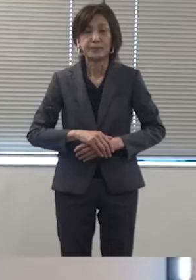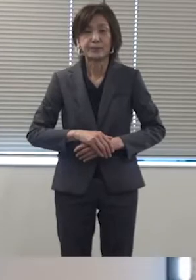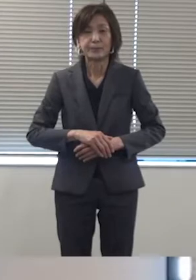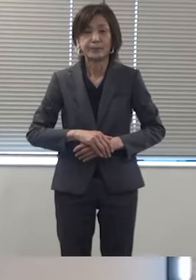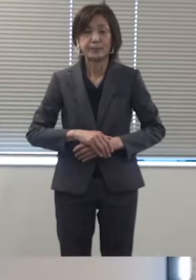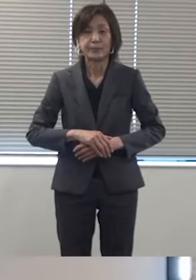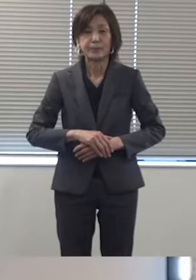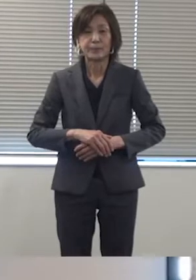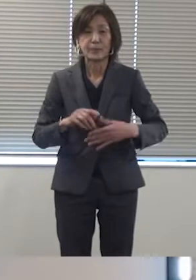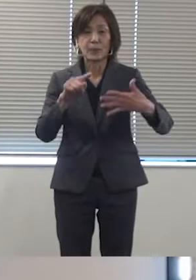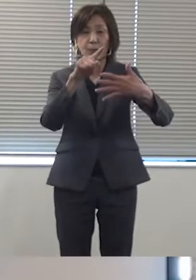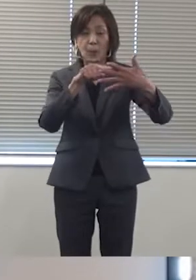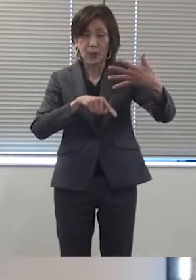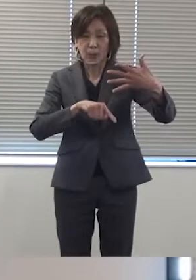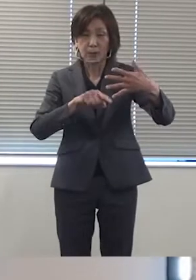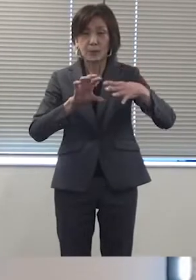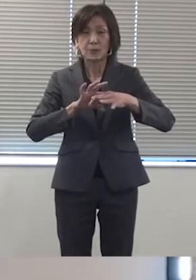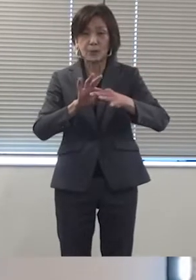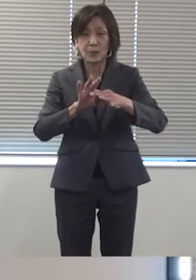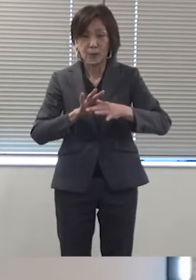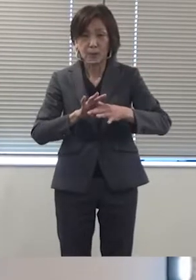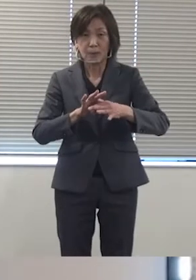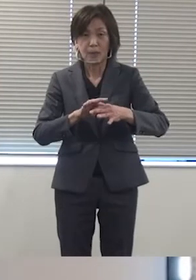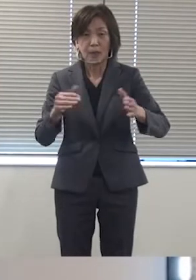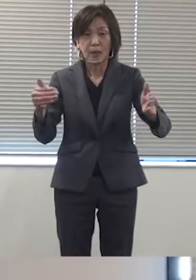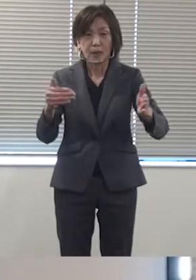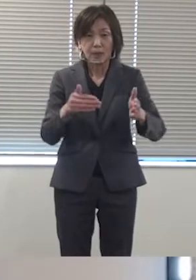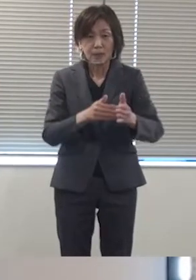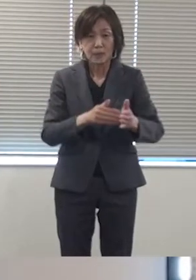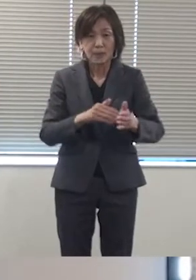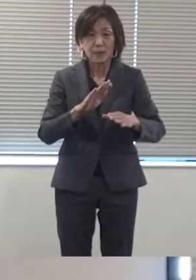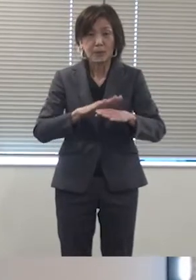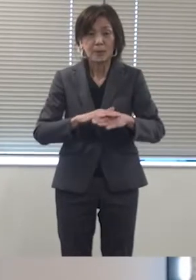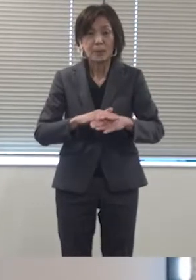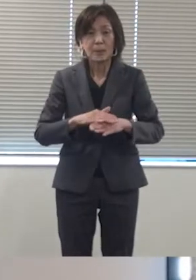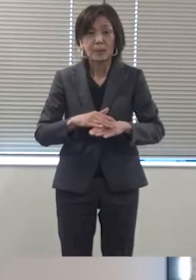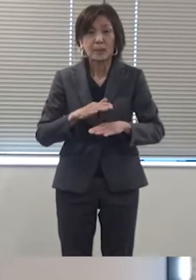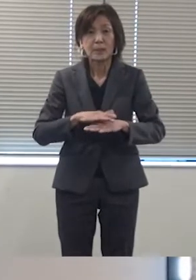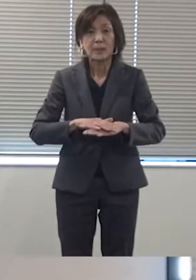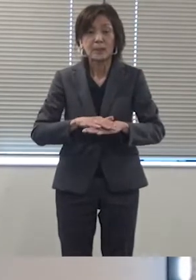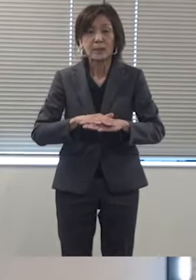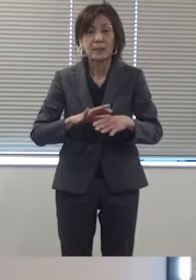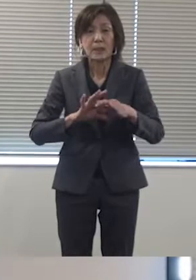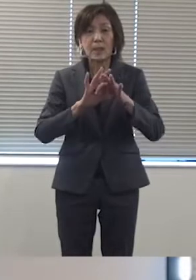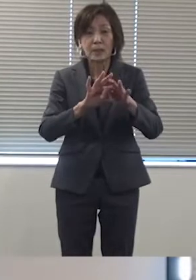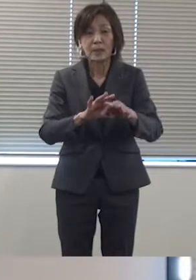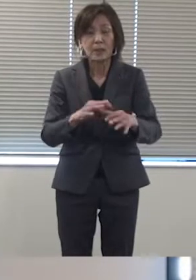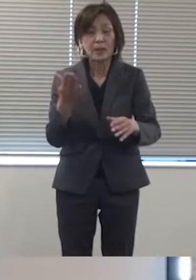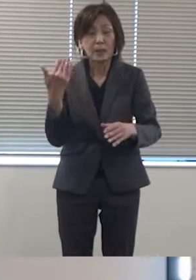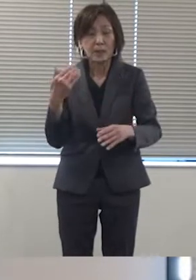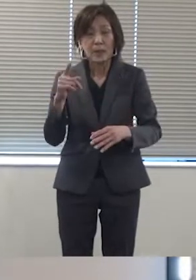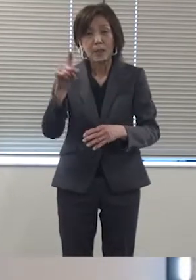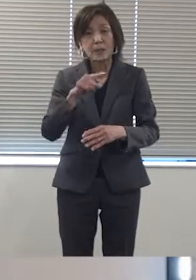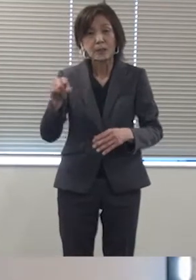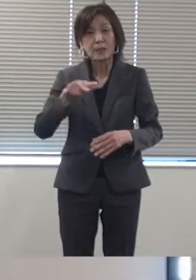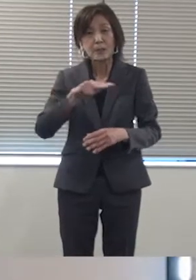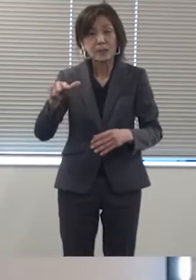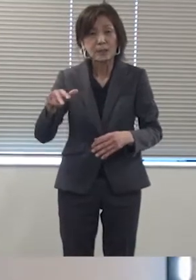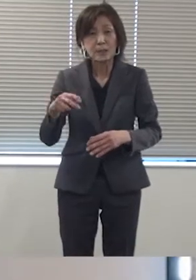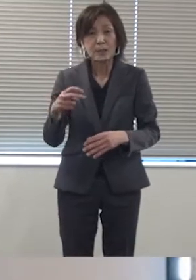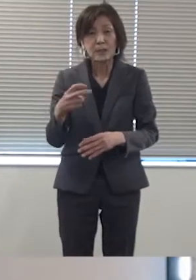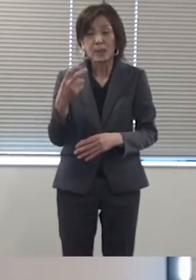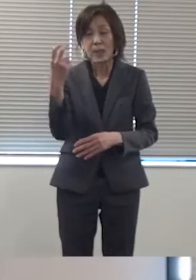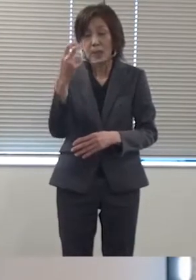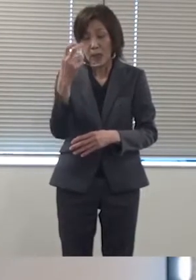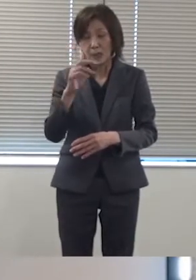改定を行うもので、昨年の人事院勧告を踏まえて一般職であれば年間 4.45 月を 4.3 月に